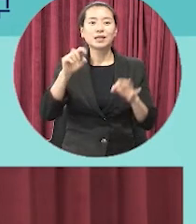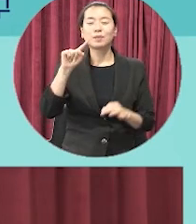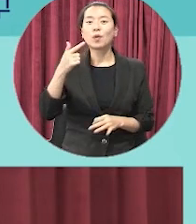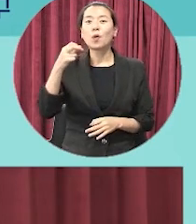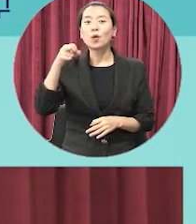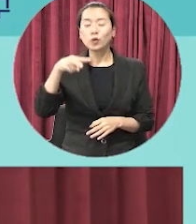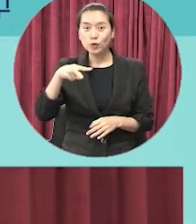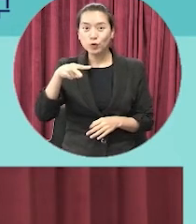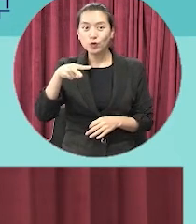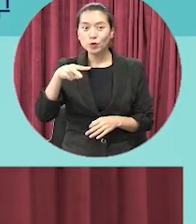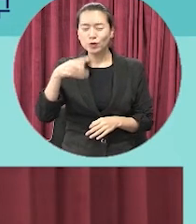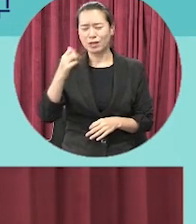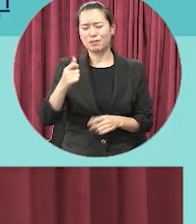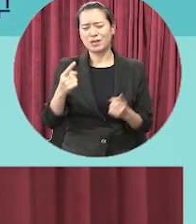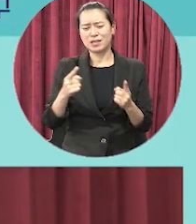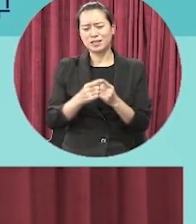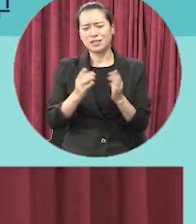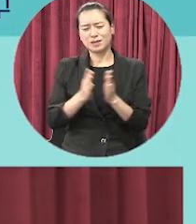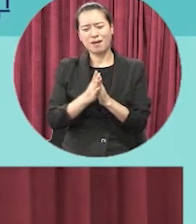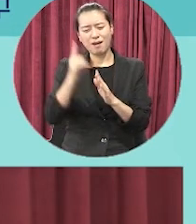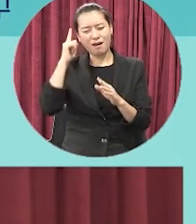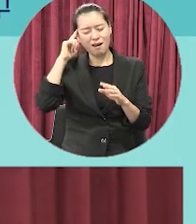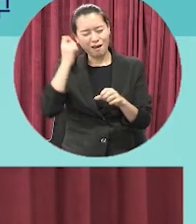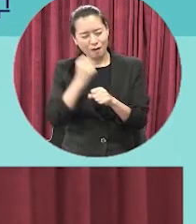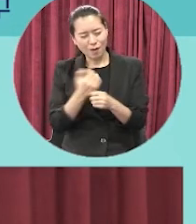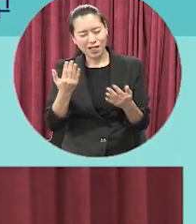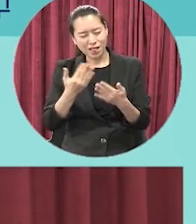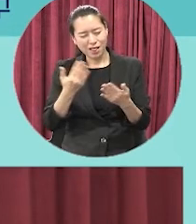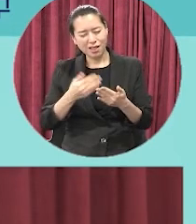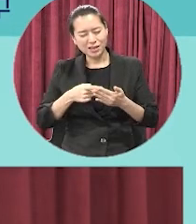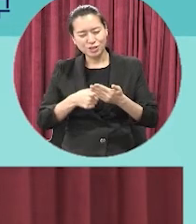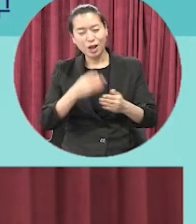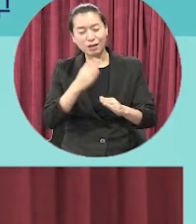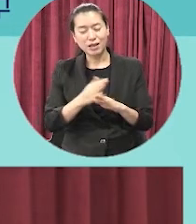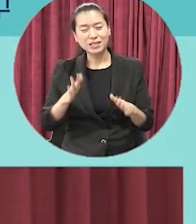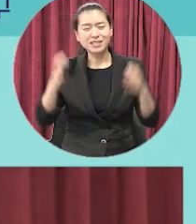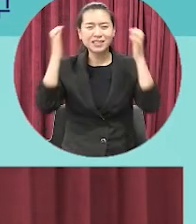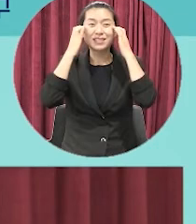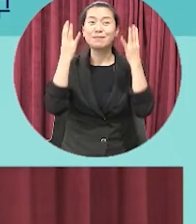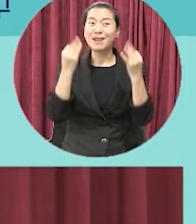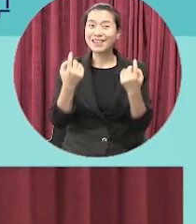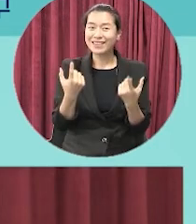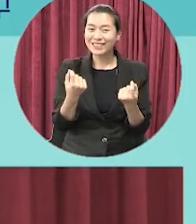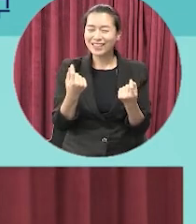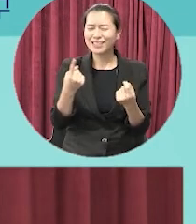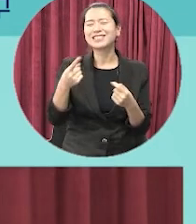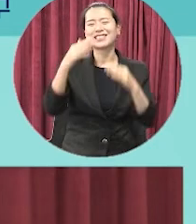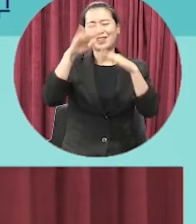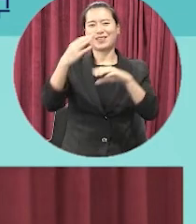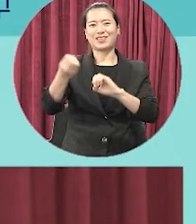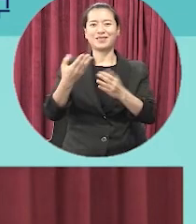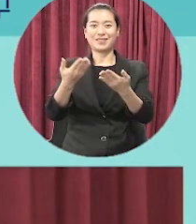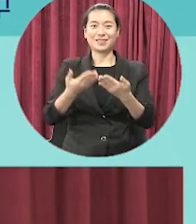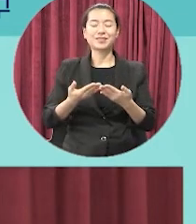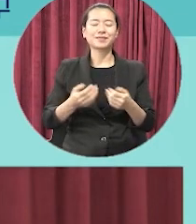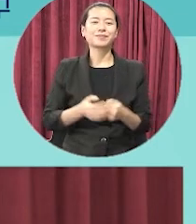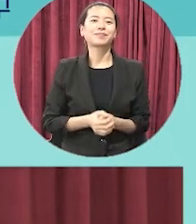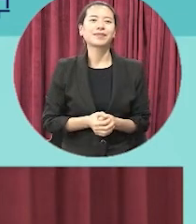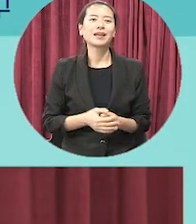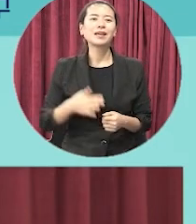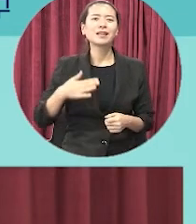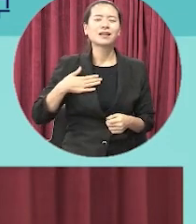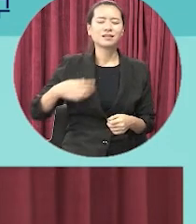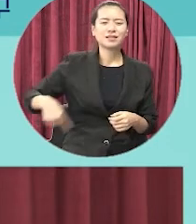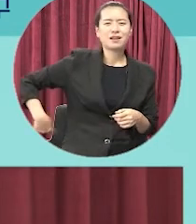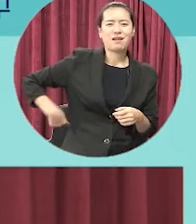아니 힘드셨을 것 같은데 좀 말씀을 좀 주시죠 으 그 제가 저는 척수